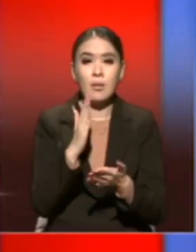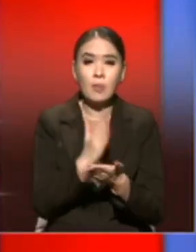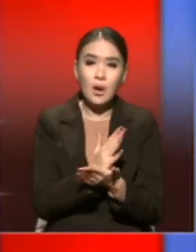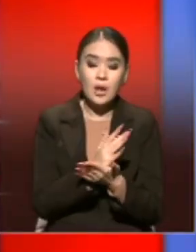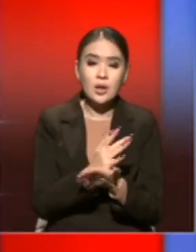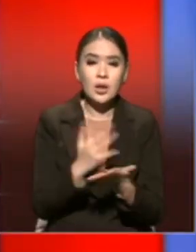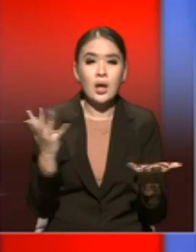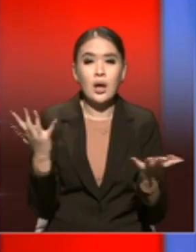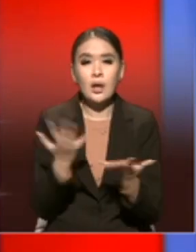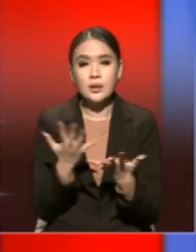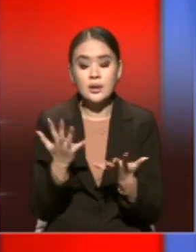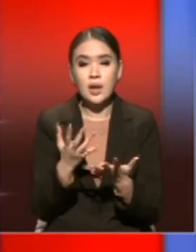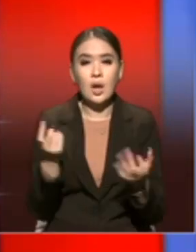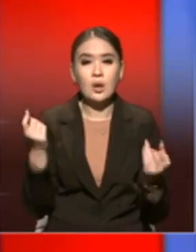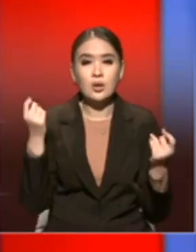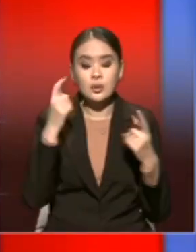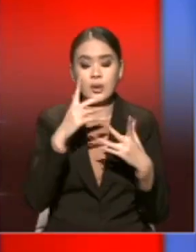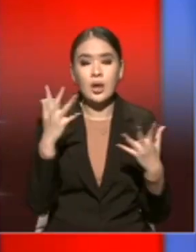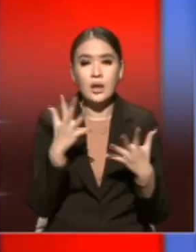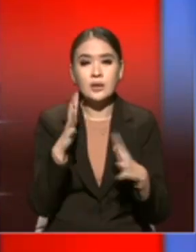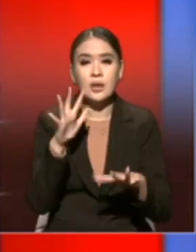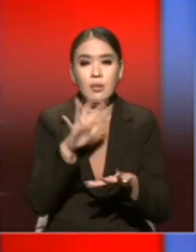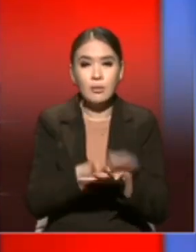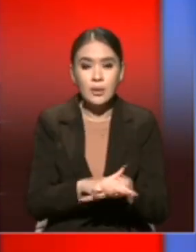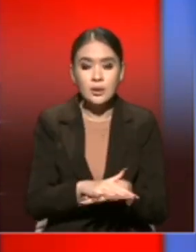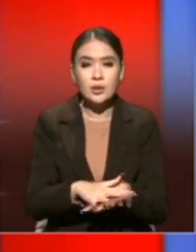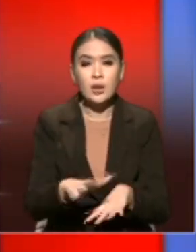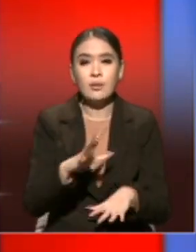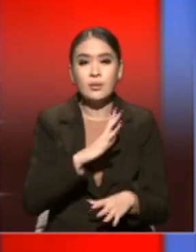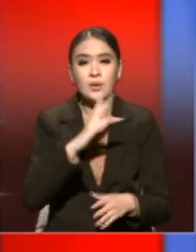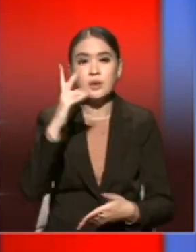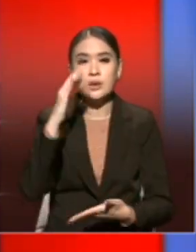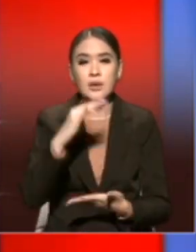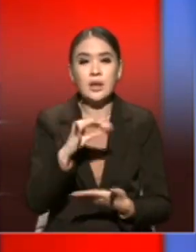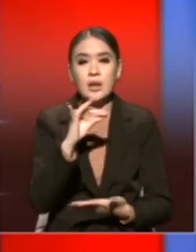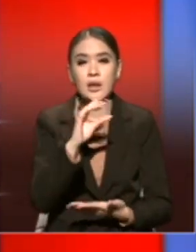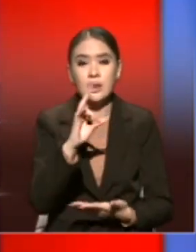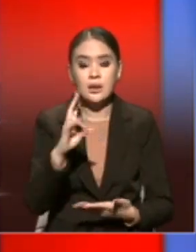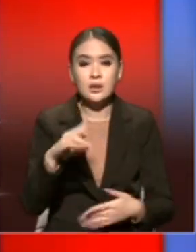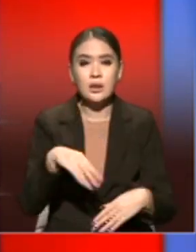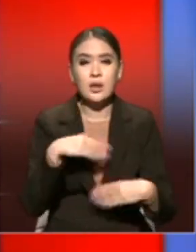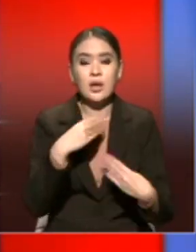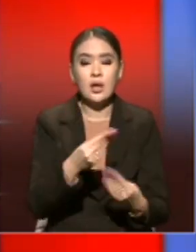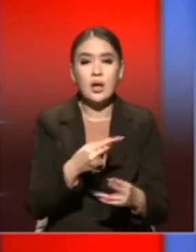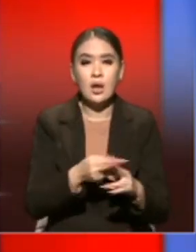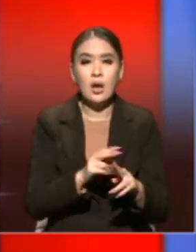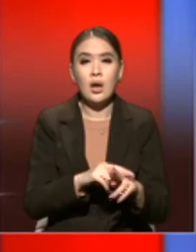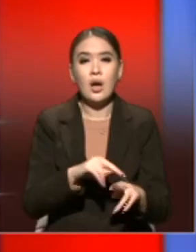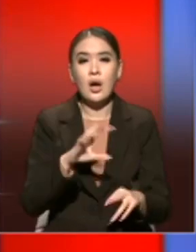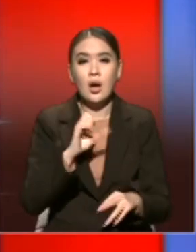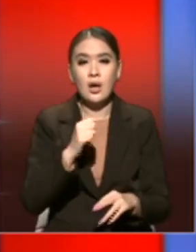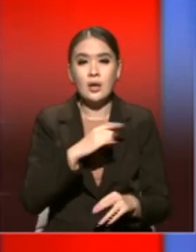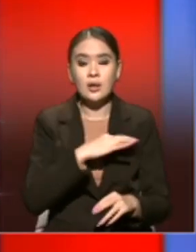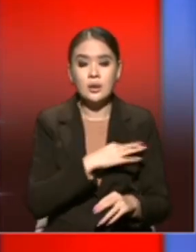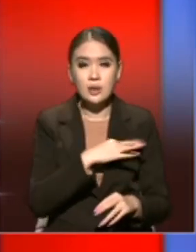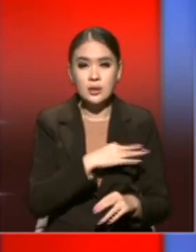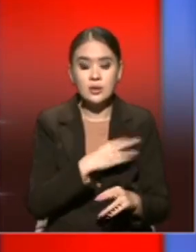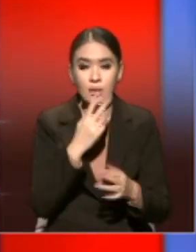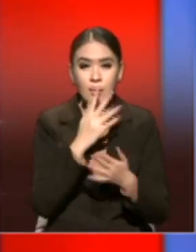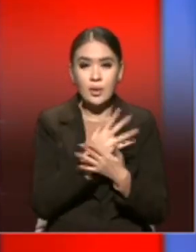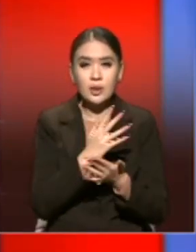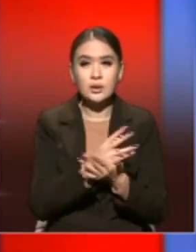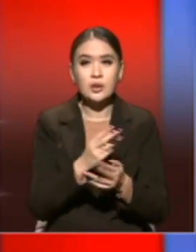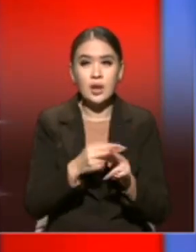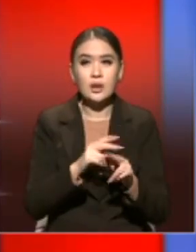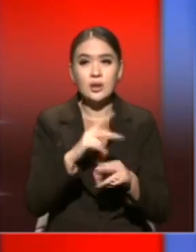қандай несиесі бар жаңағыдай, қай банкте тұрған, сол тізіммен, иінімен бізге тізім жібереді. біз жаңа агенция мониторинг, финансовый мониторингқа біз